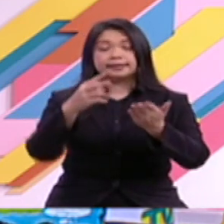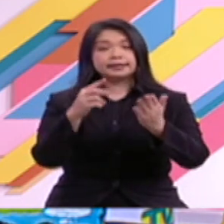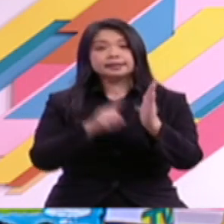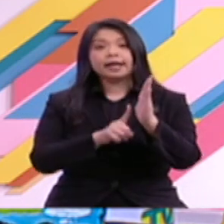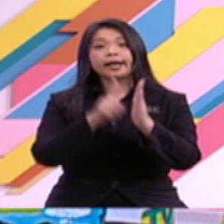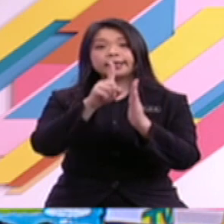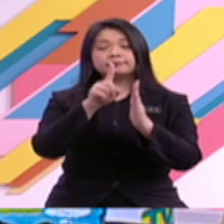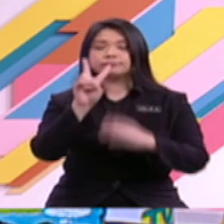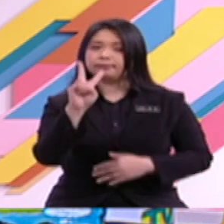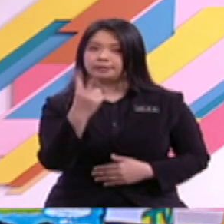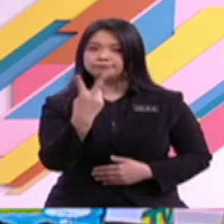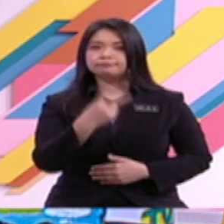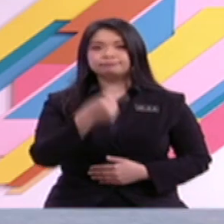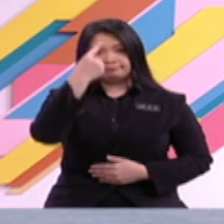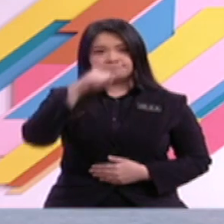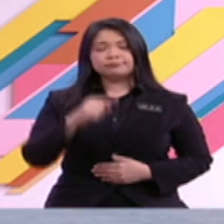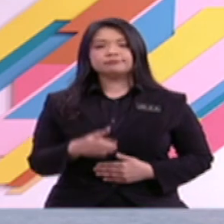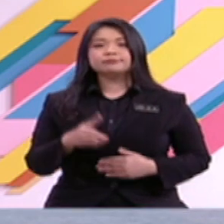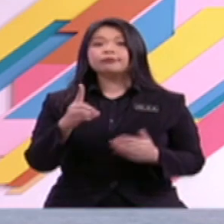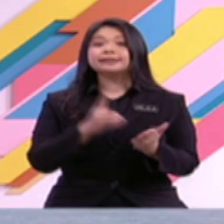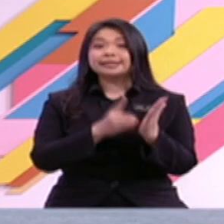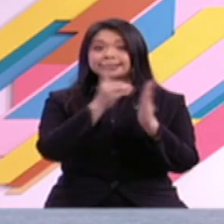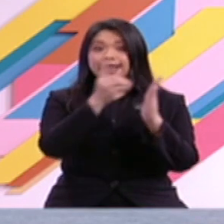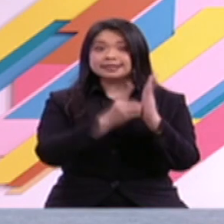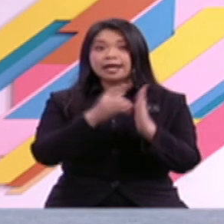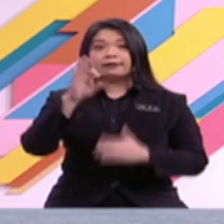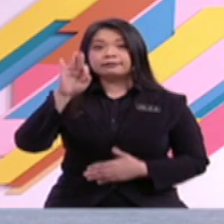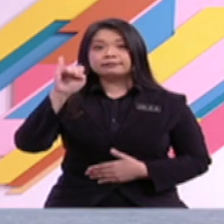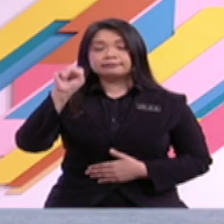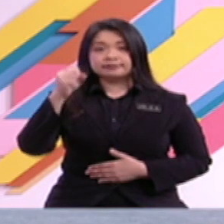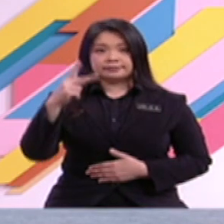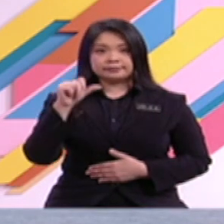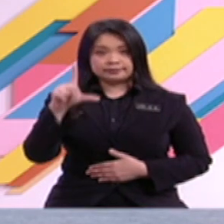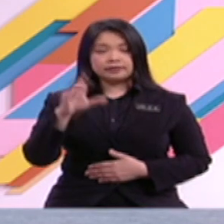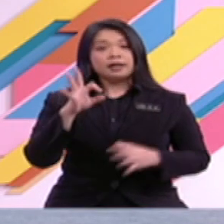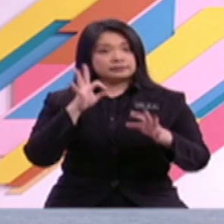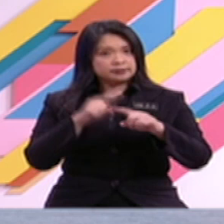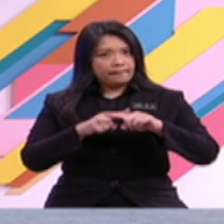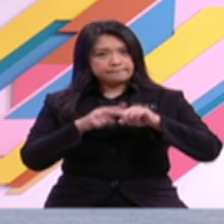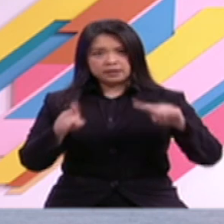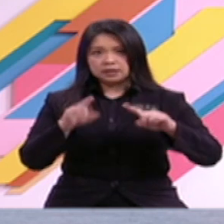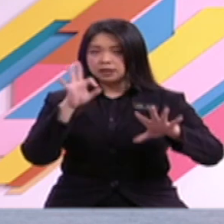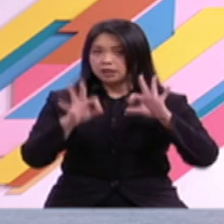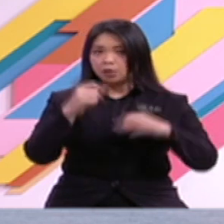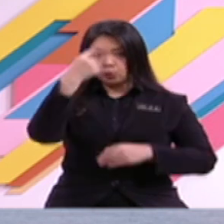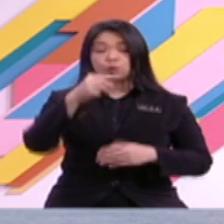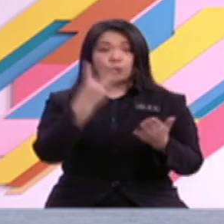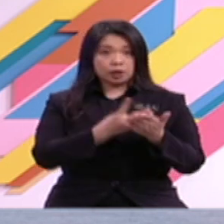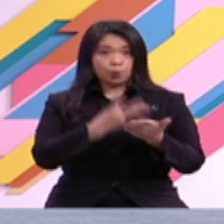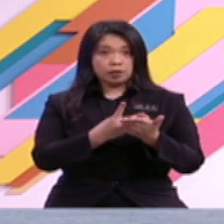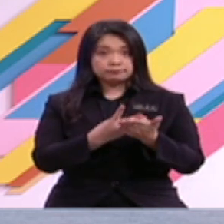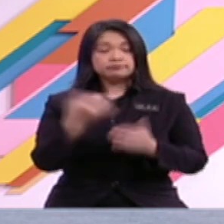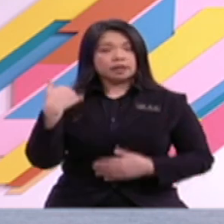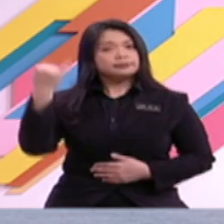juga boleh juga untuk dasar fiskal tapi untuk dasar keuangan Pulau ndak ada tip kalau